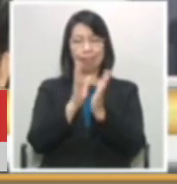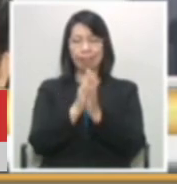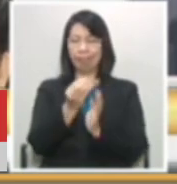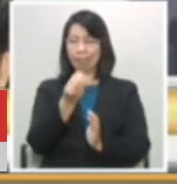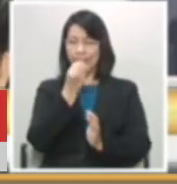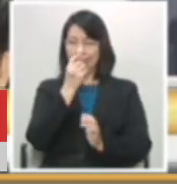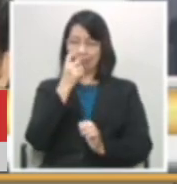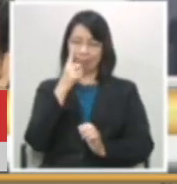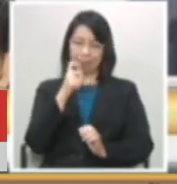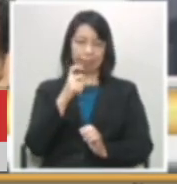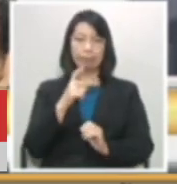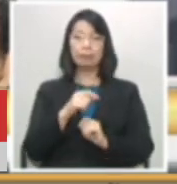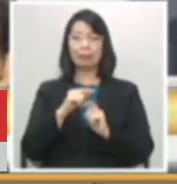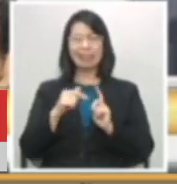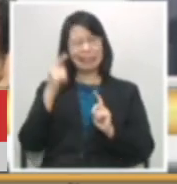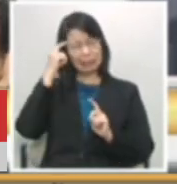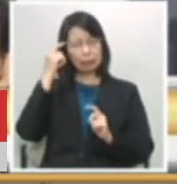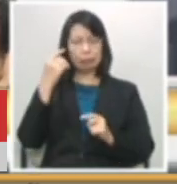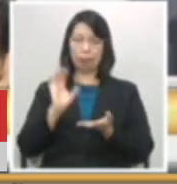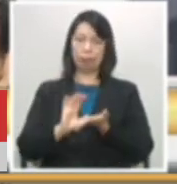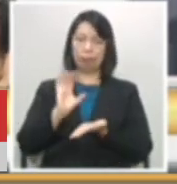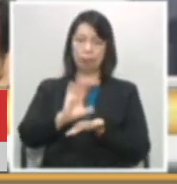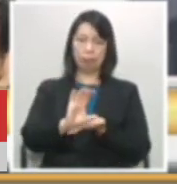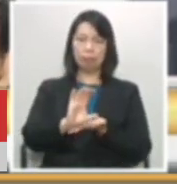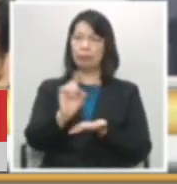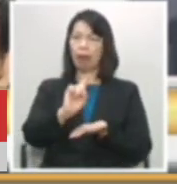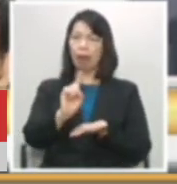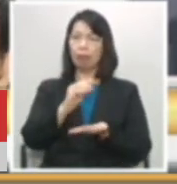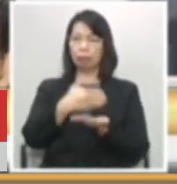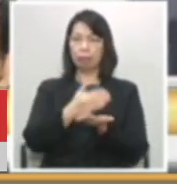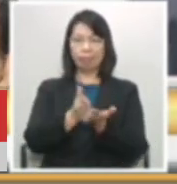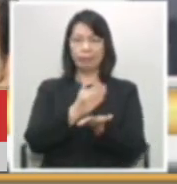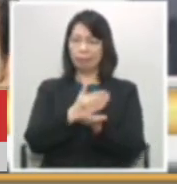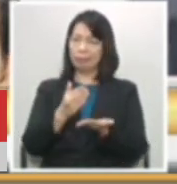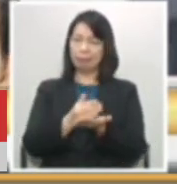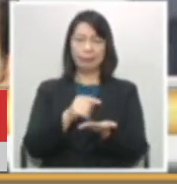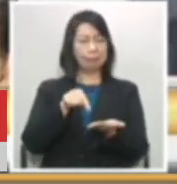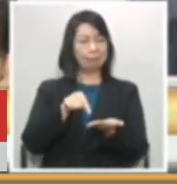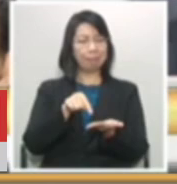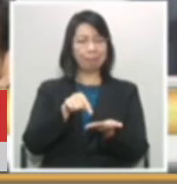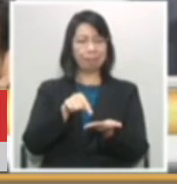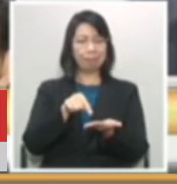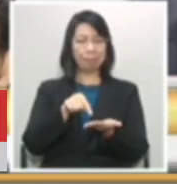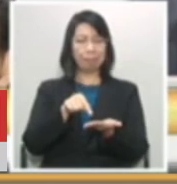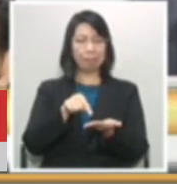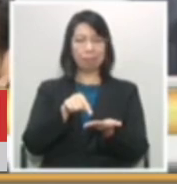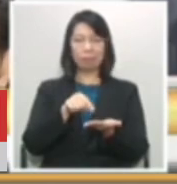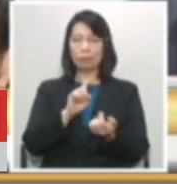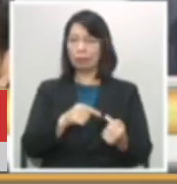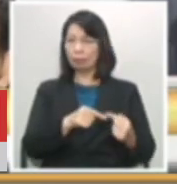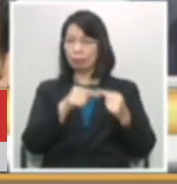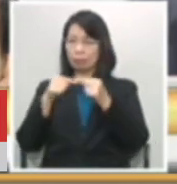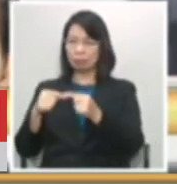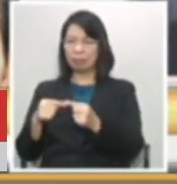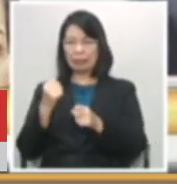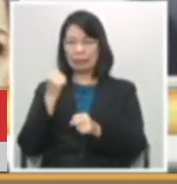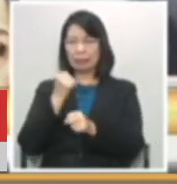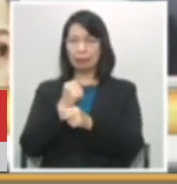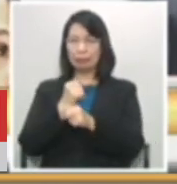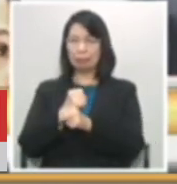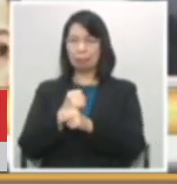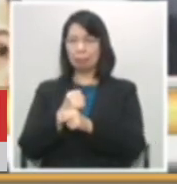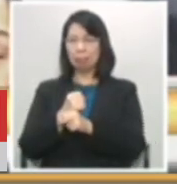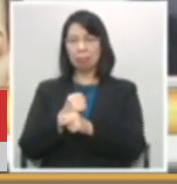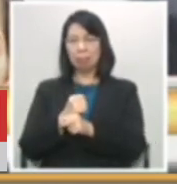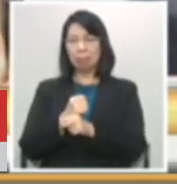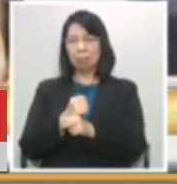ฉบับนี้เป็นการใช้ภาษีของประชาชนที่เอื้อต่อการสืบทอดอำนาจที่ไม่ก่อให้เกิดประโยชน์กับประช